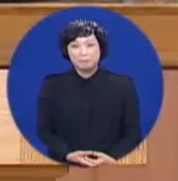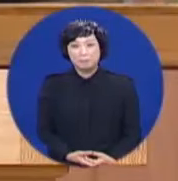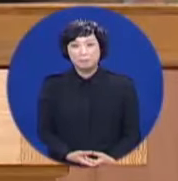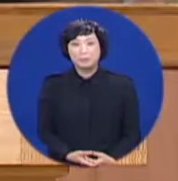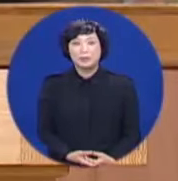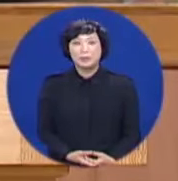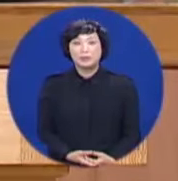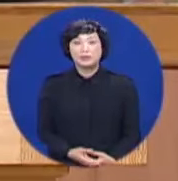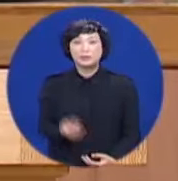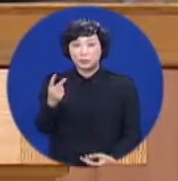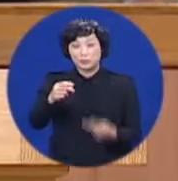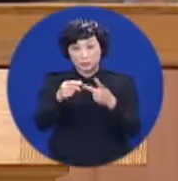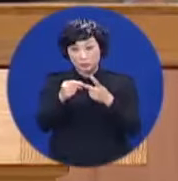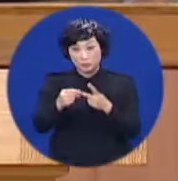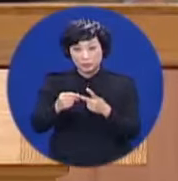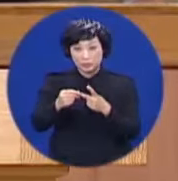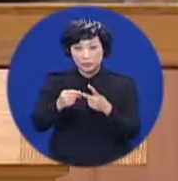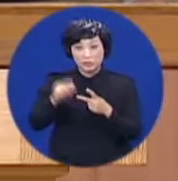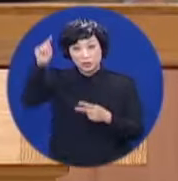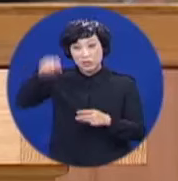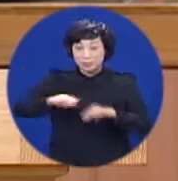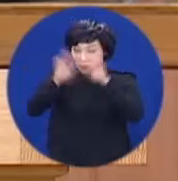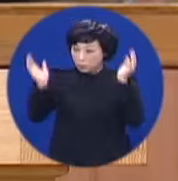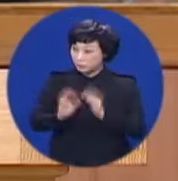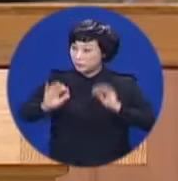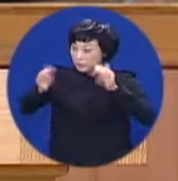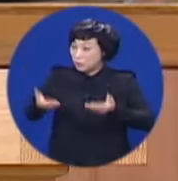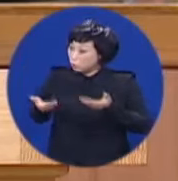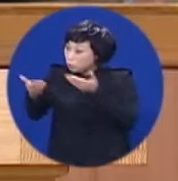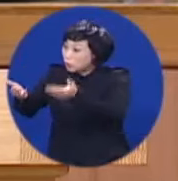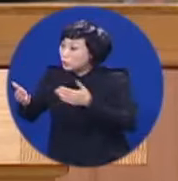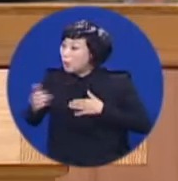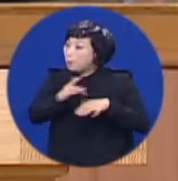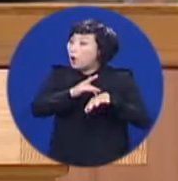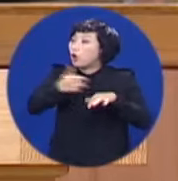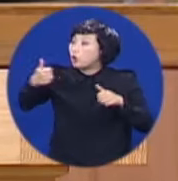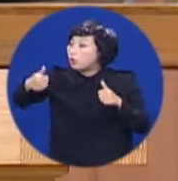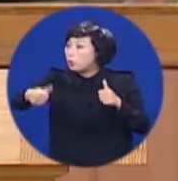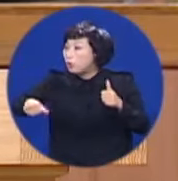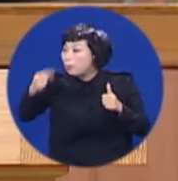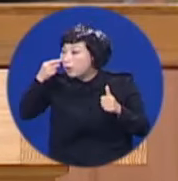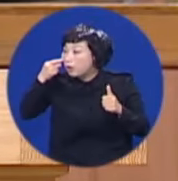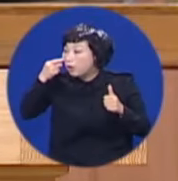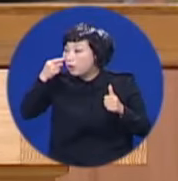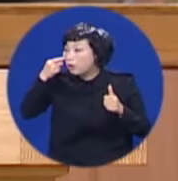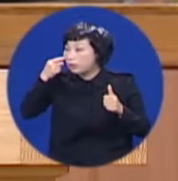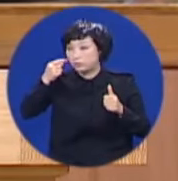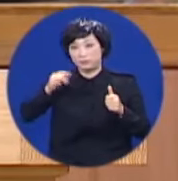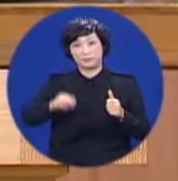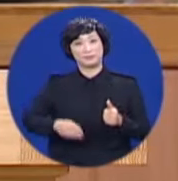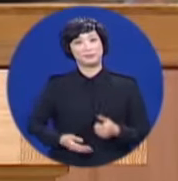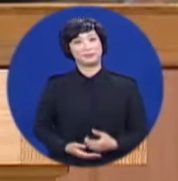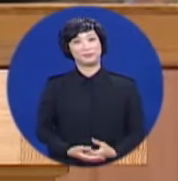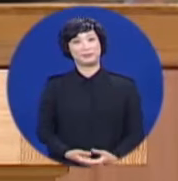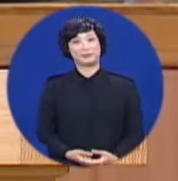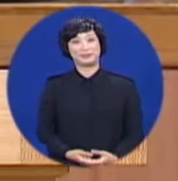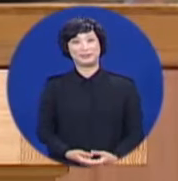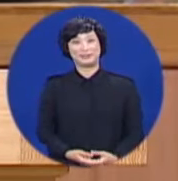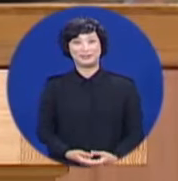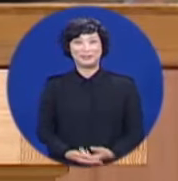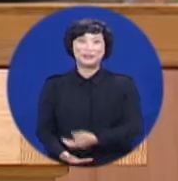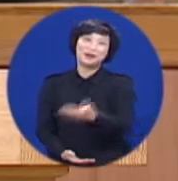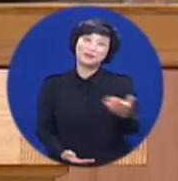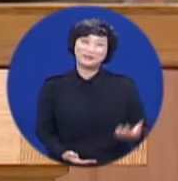그리고 천하만복을 드릴 테니 나에게 절한 법만 해라. 그래서 우리